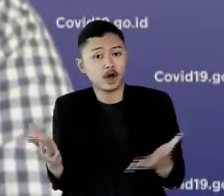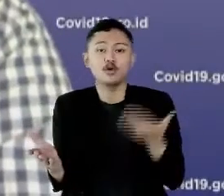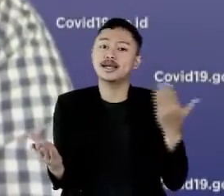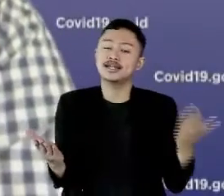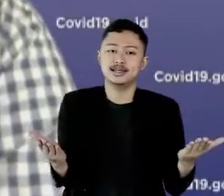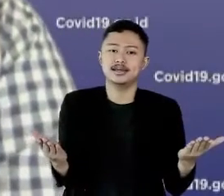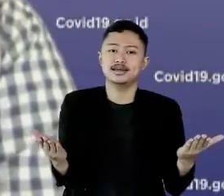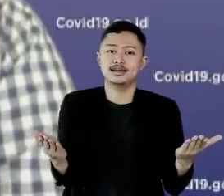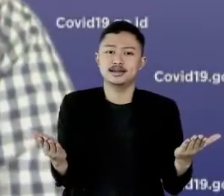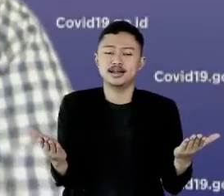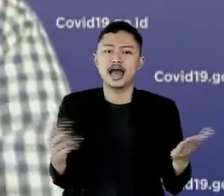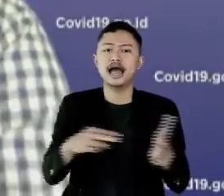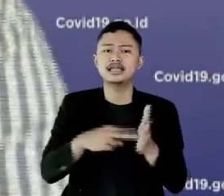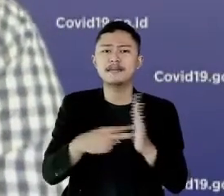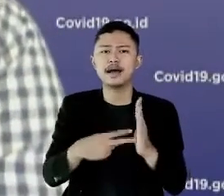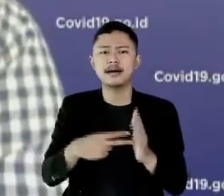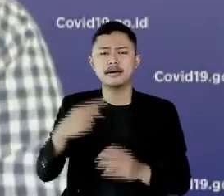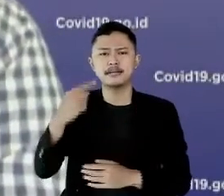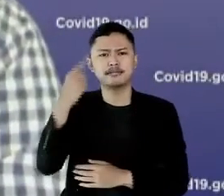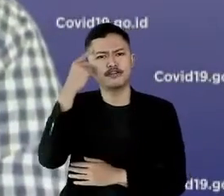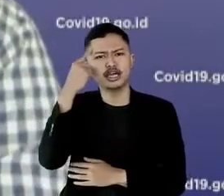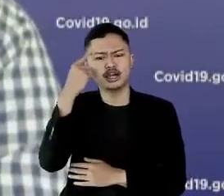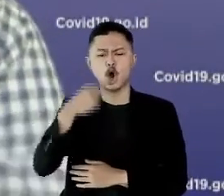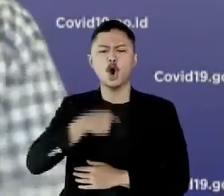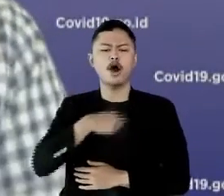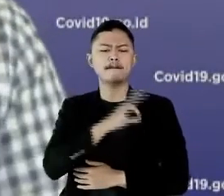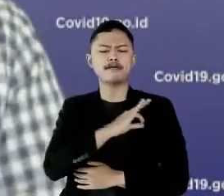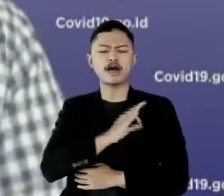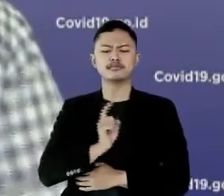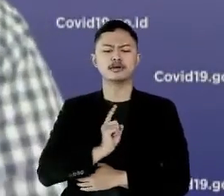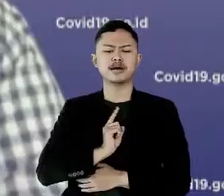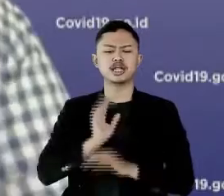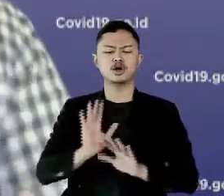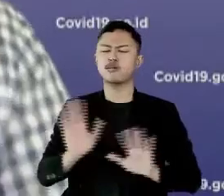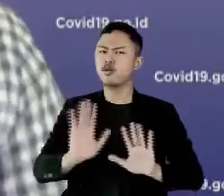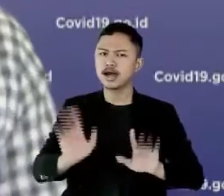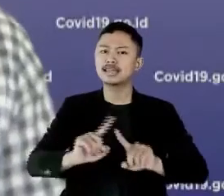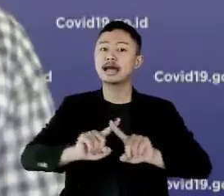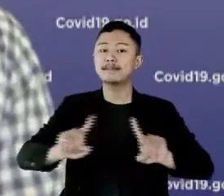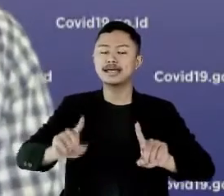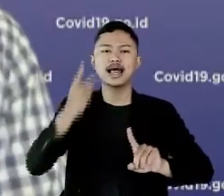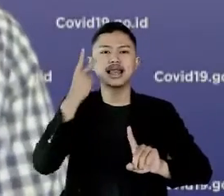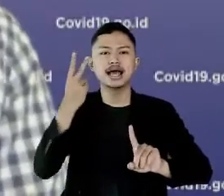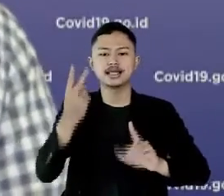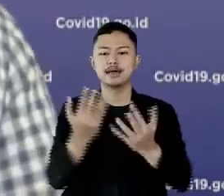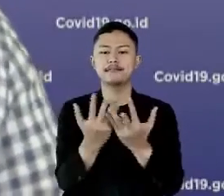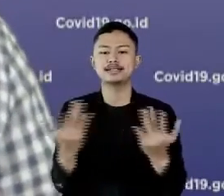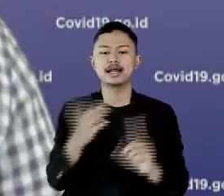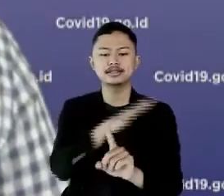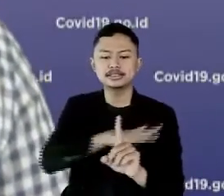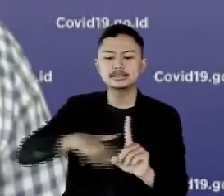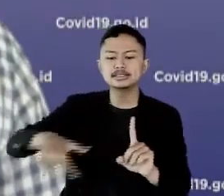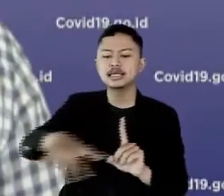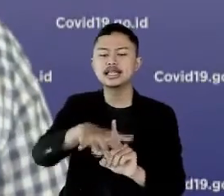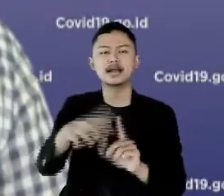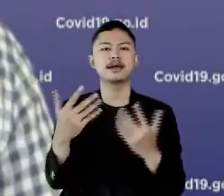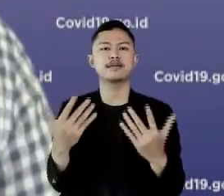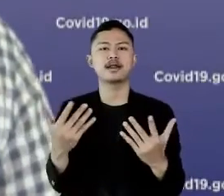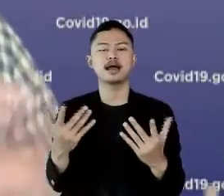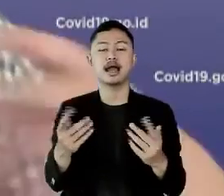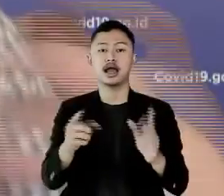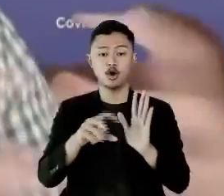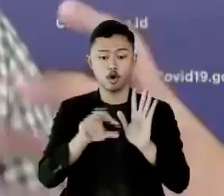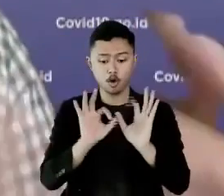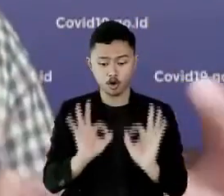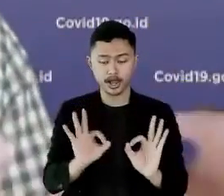Dan kemudian bukan bicara apa yang akan terjadi pada saya semata, tetapi kemudian pada orang-orang yang di sekeliling saya. Kalau saya kemudian patuh protokol kesehatan,